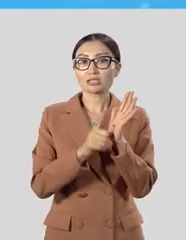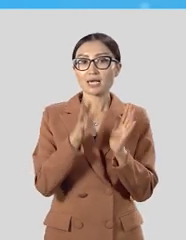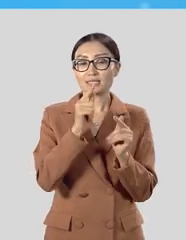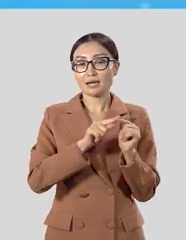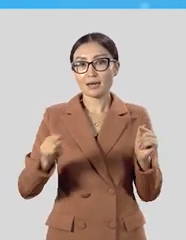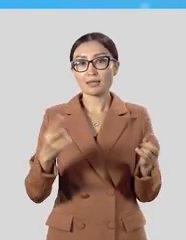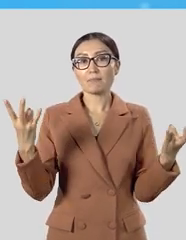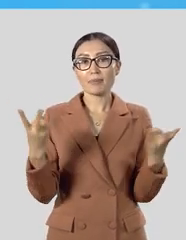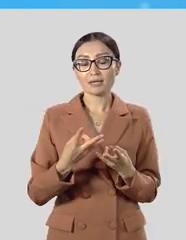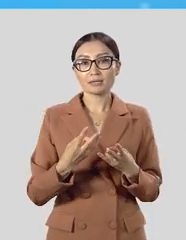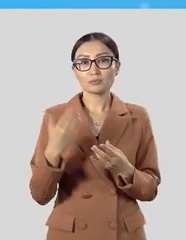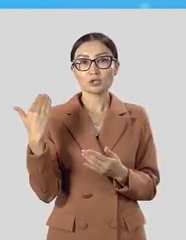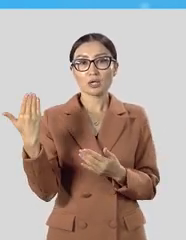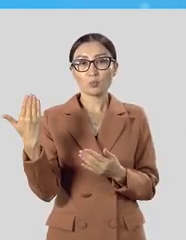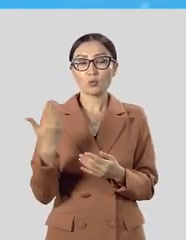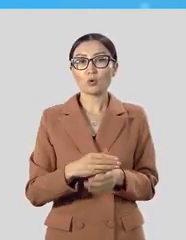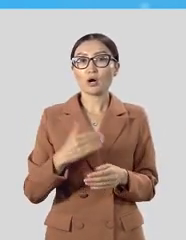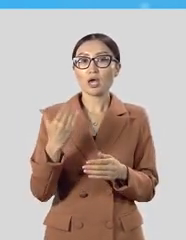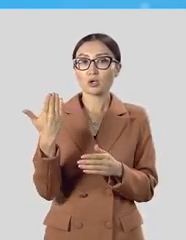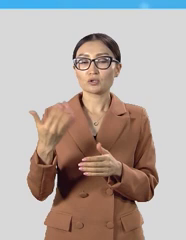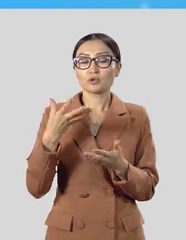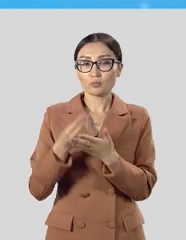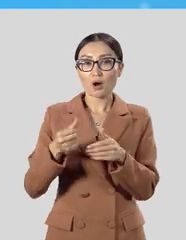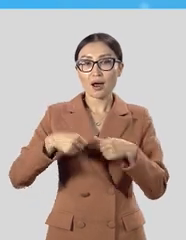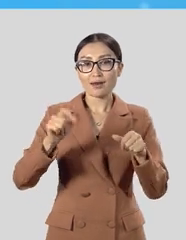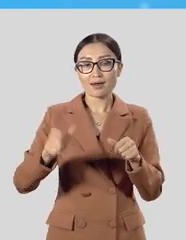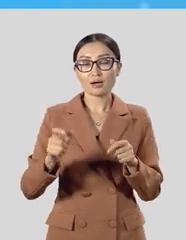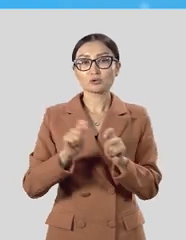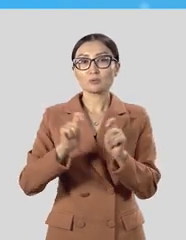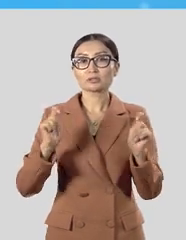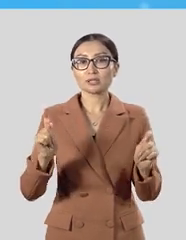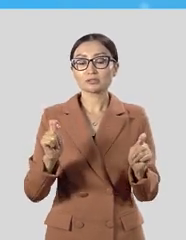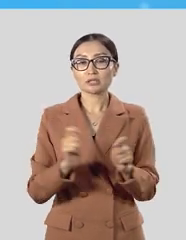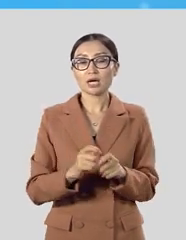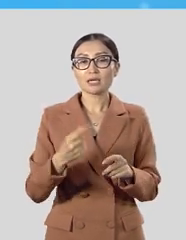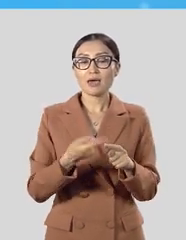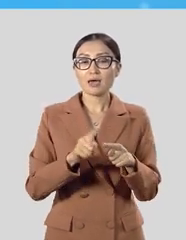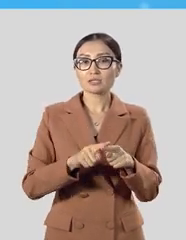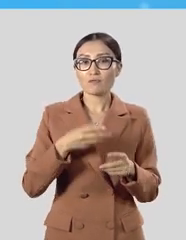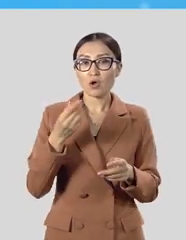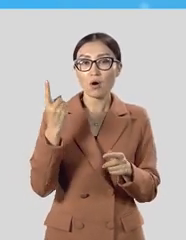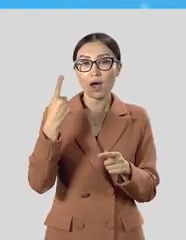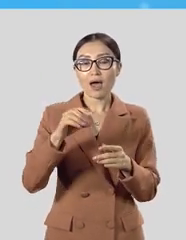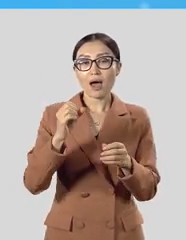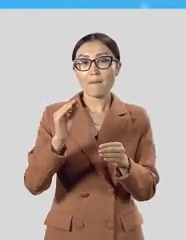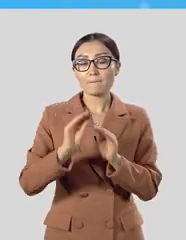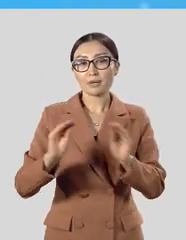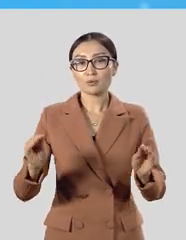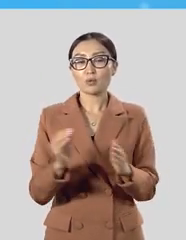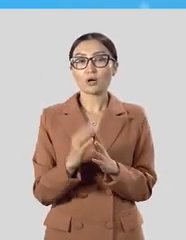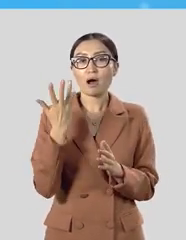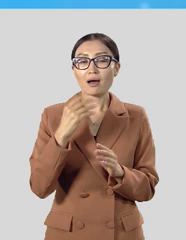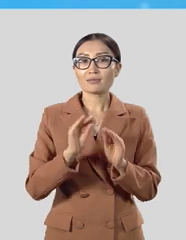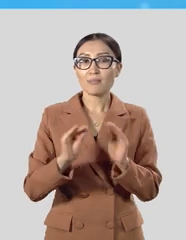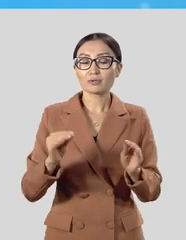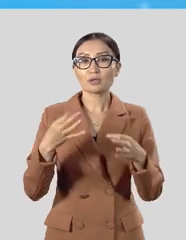лет понадобилось Эрнсту Руске и его коллегам, чтобы создать и довести свое изобретение до той стадии, когда